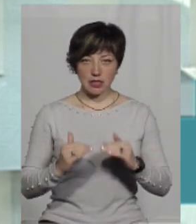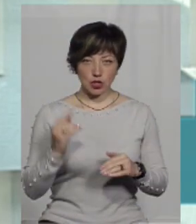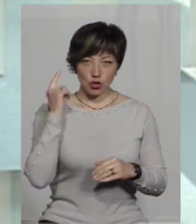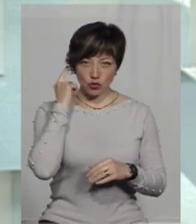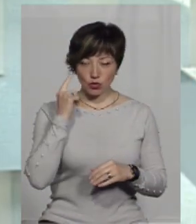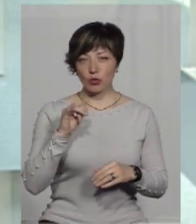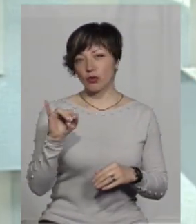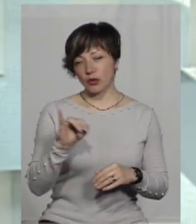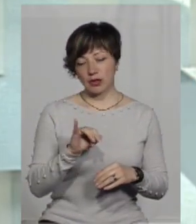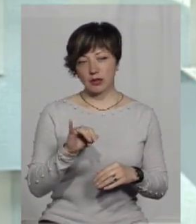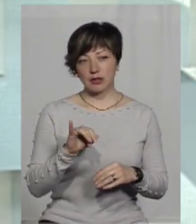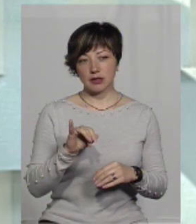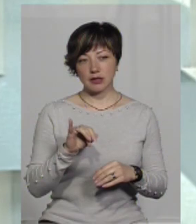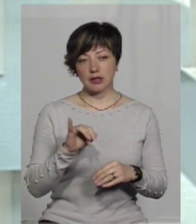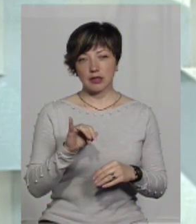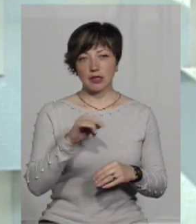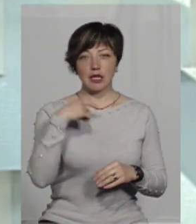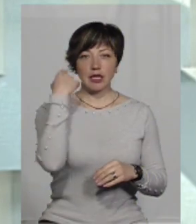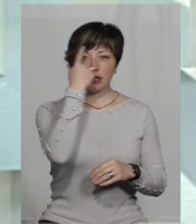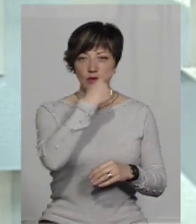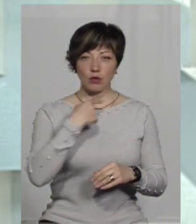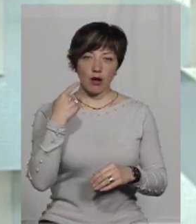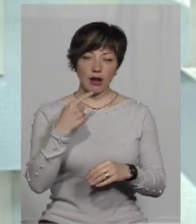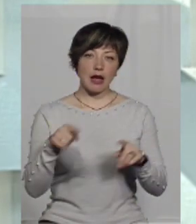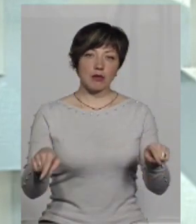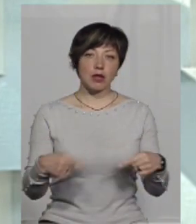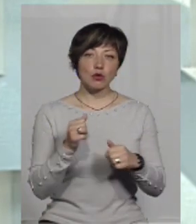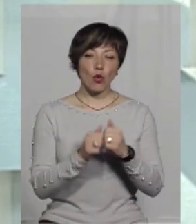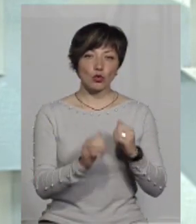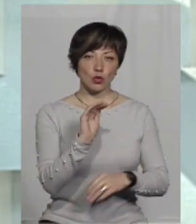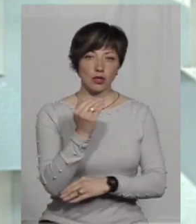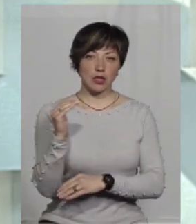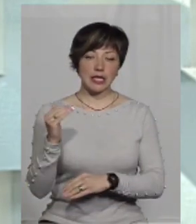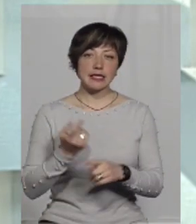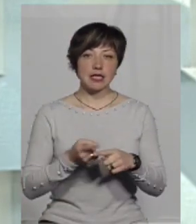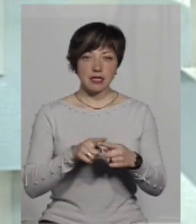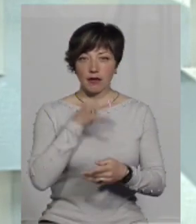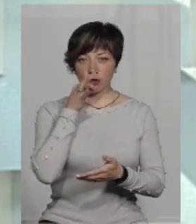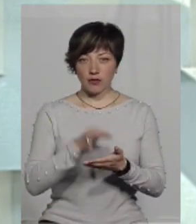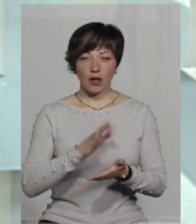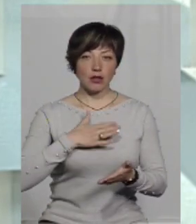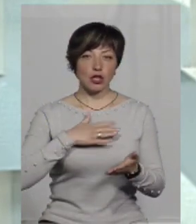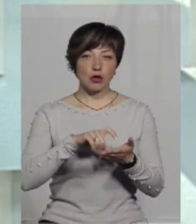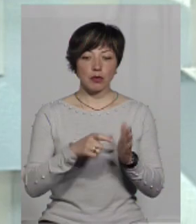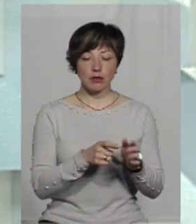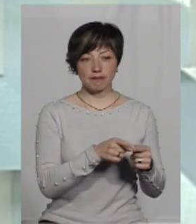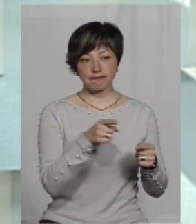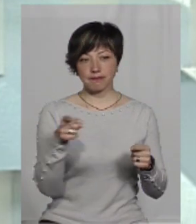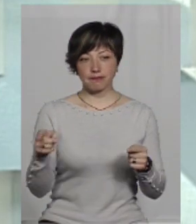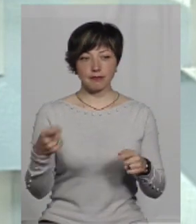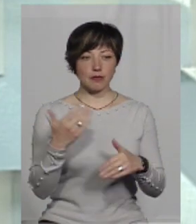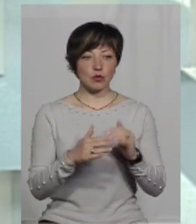слуху, йде індивідуальна реабілітація кожної дитини. За це відповідає наш кабінет вже на